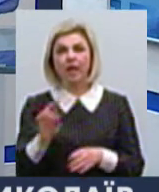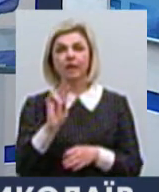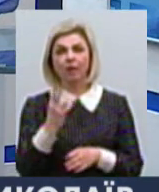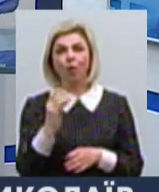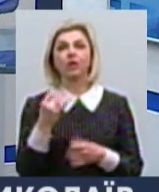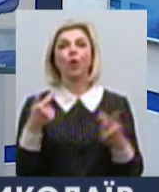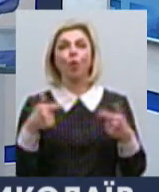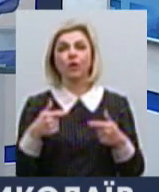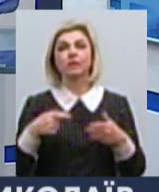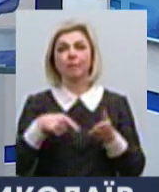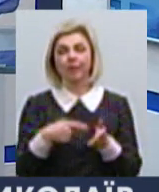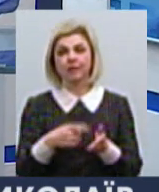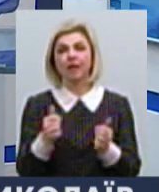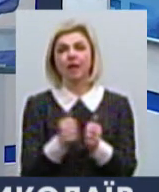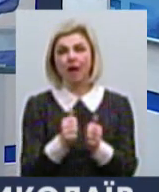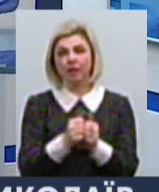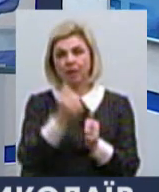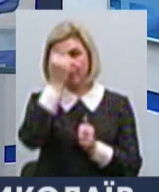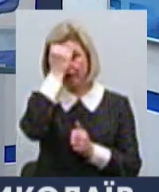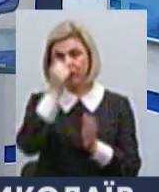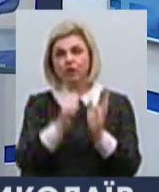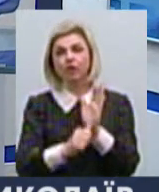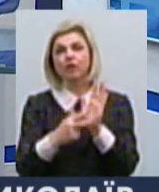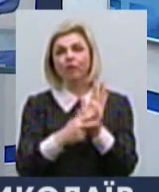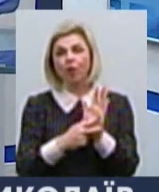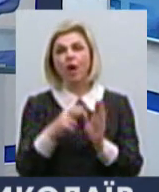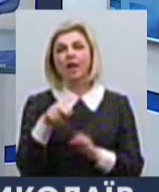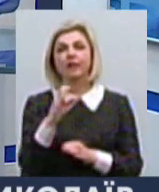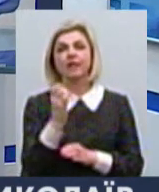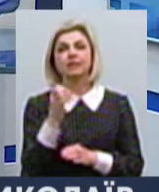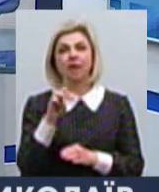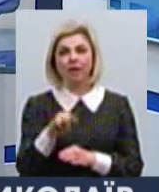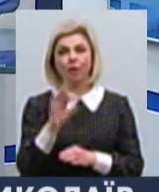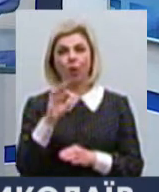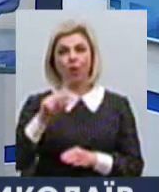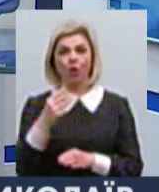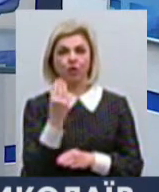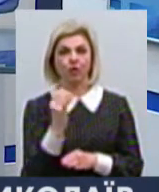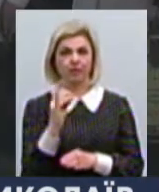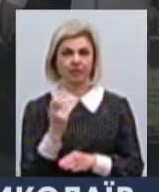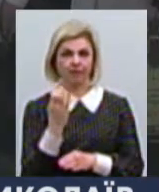міста зібрались біля меморіального комплексу на честь 68 десантників загону Костянтина Ольшанського.